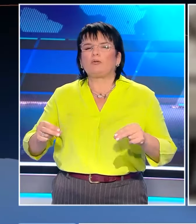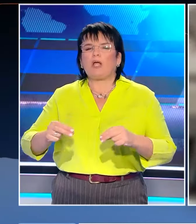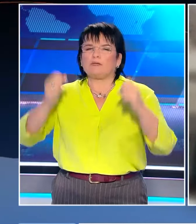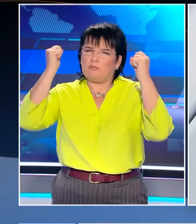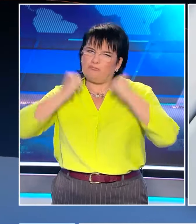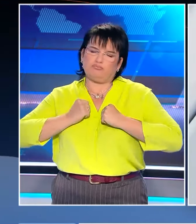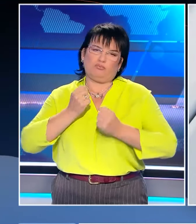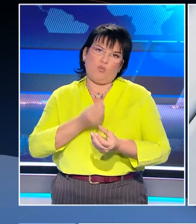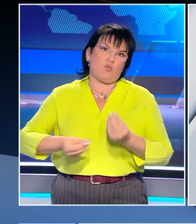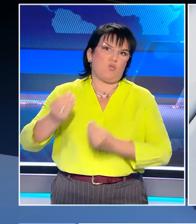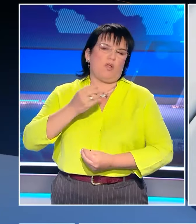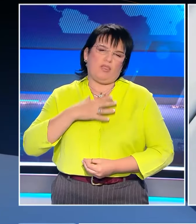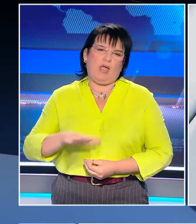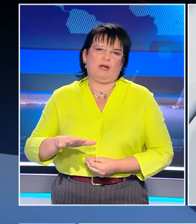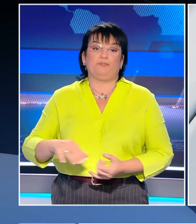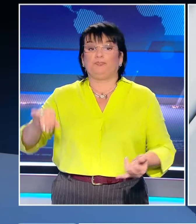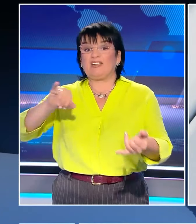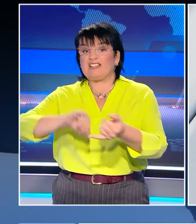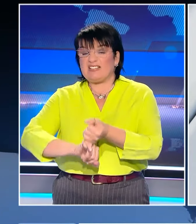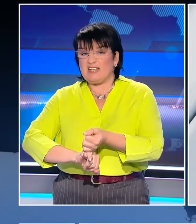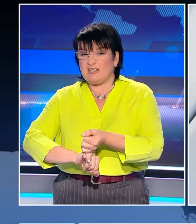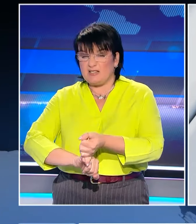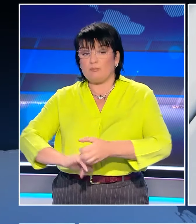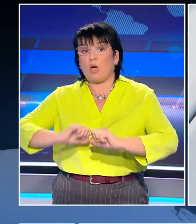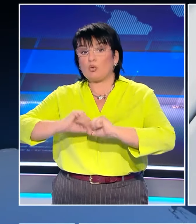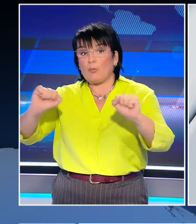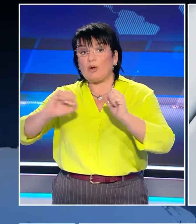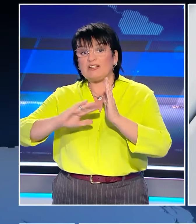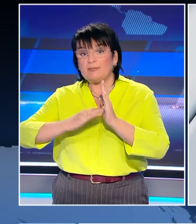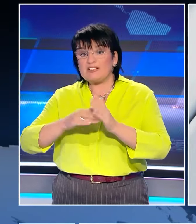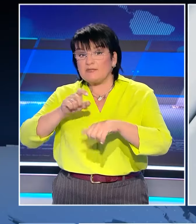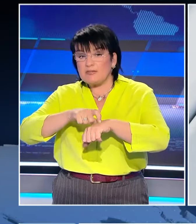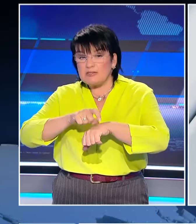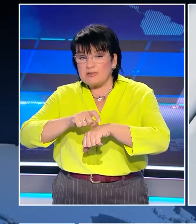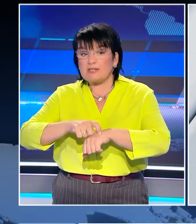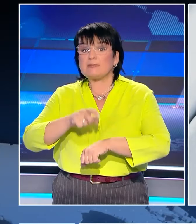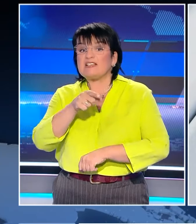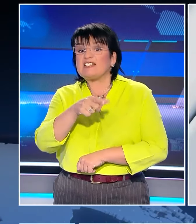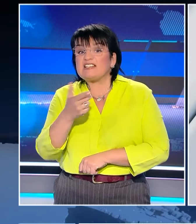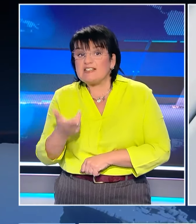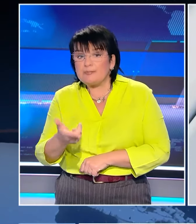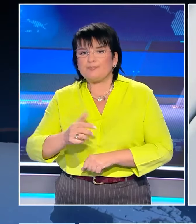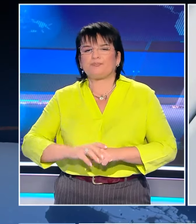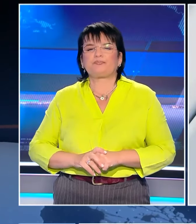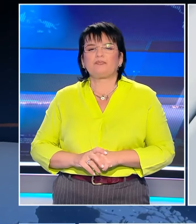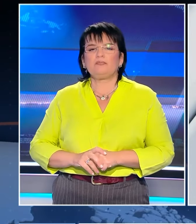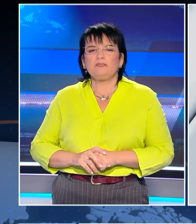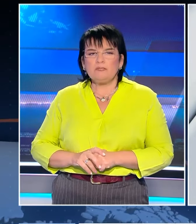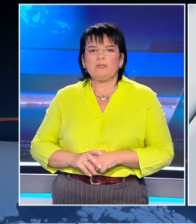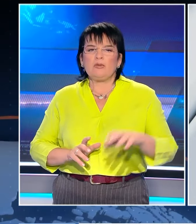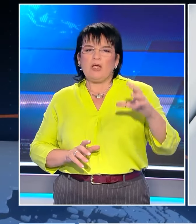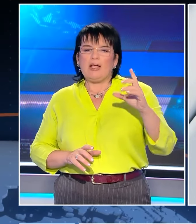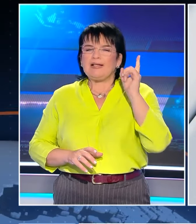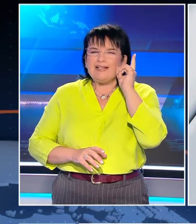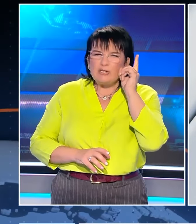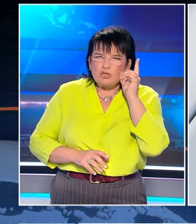έκρηξή της. Το μεγάλο στοίχημα, βέβαια, της αντιτρομοκρατικής αυτή τη στιγμή είναι από τις κεραίες κινητής